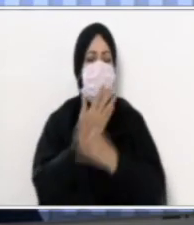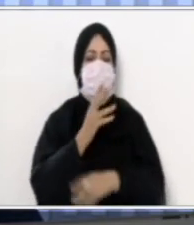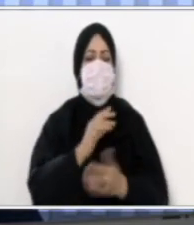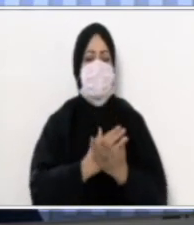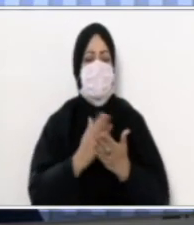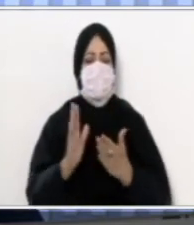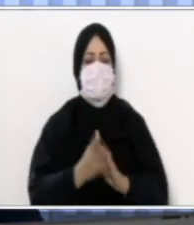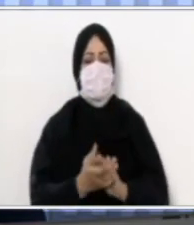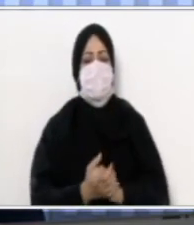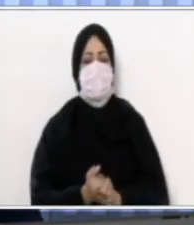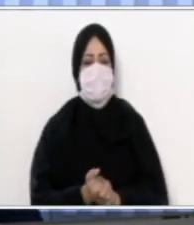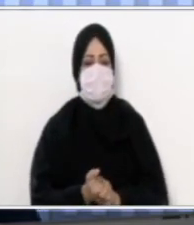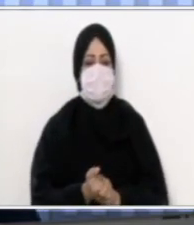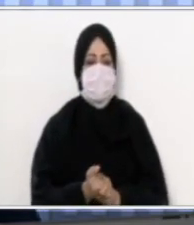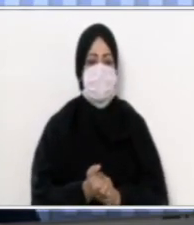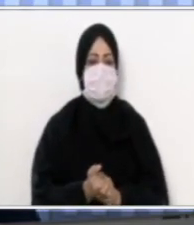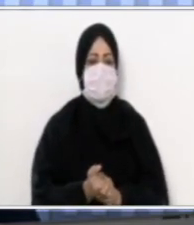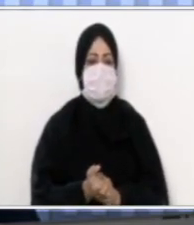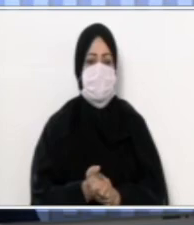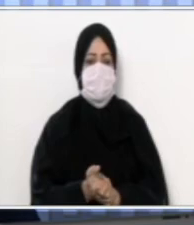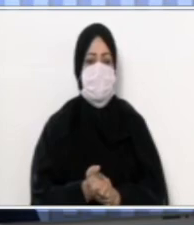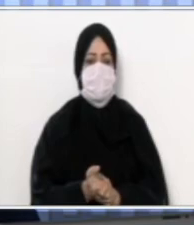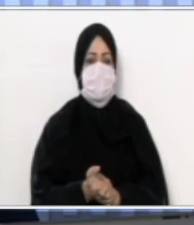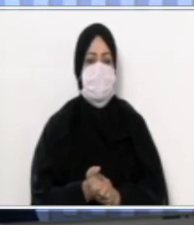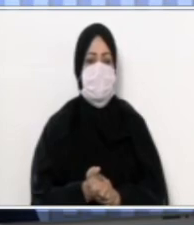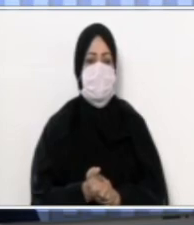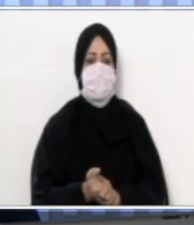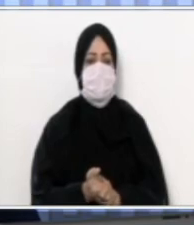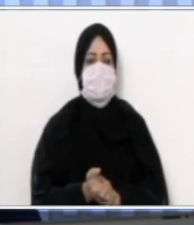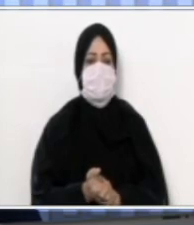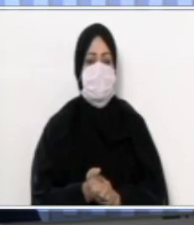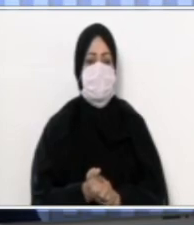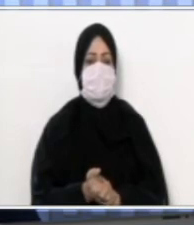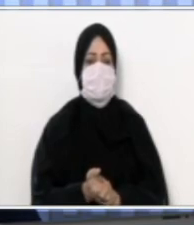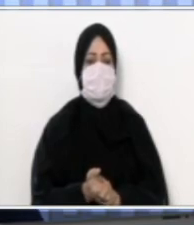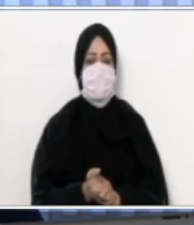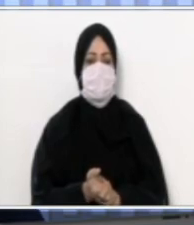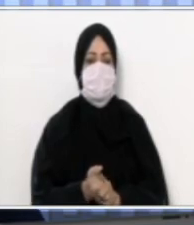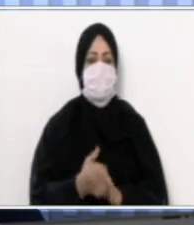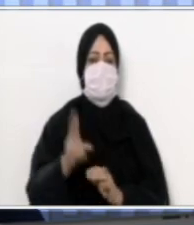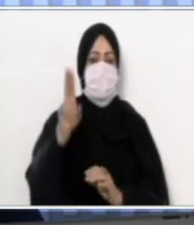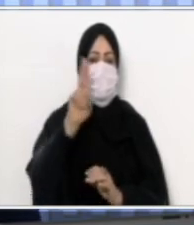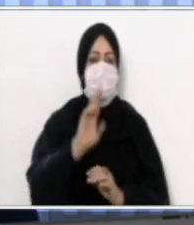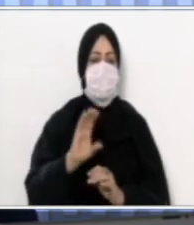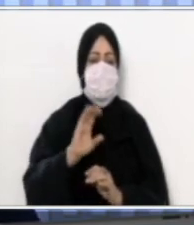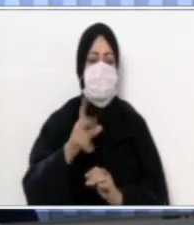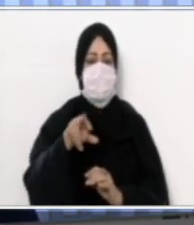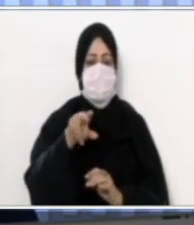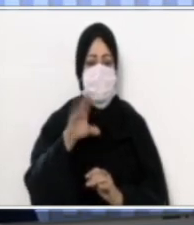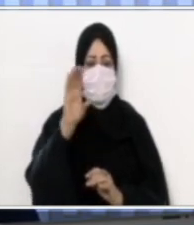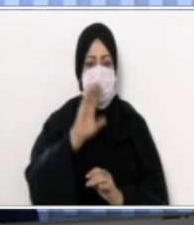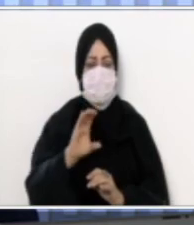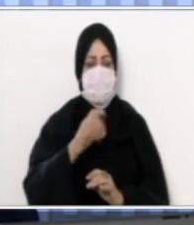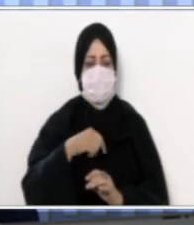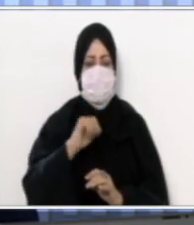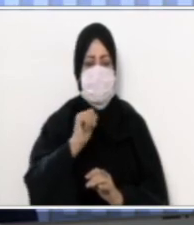إذن أيضا سؤال للأخت، تقول أنا أعمل في محل ملابس وعندنا في المحل كل الإجراءات سليمة، رخصة وشهادة